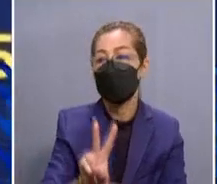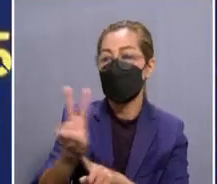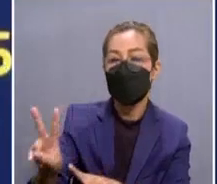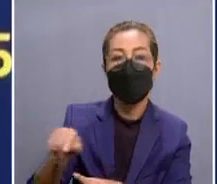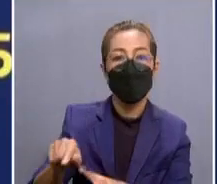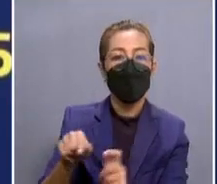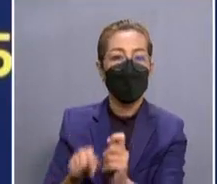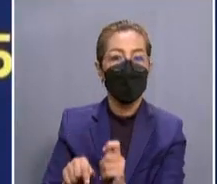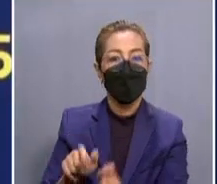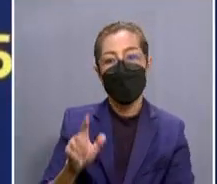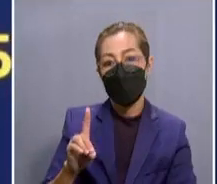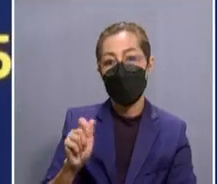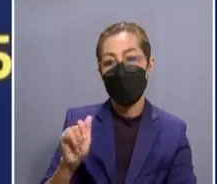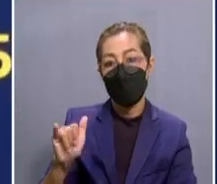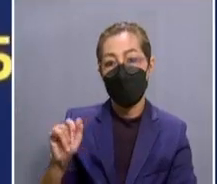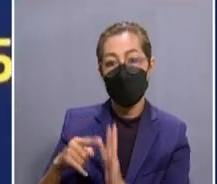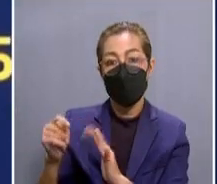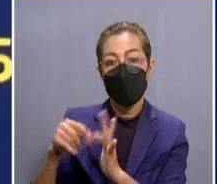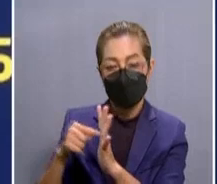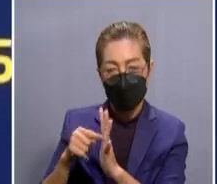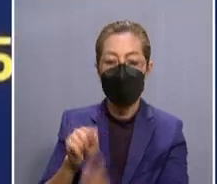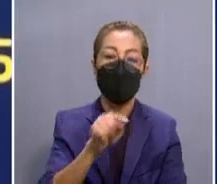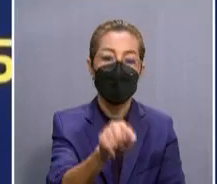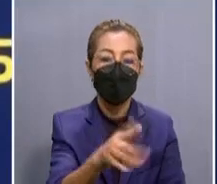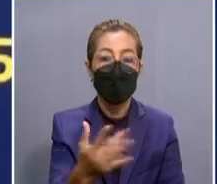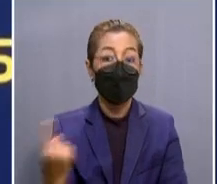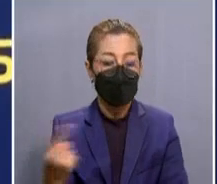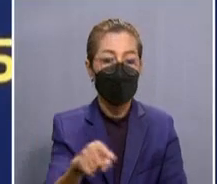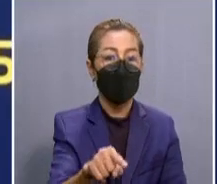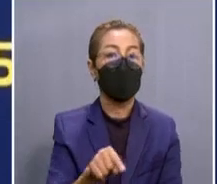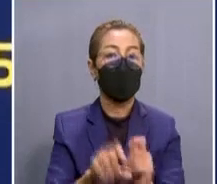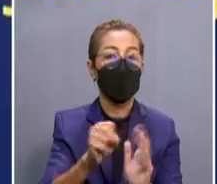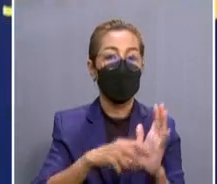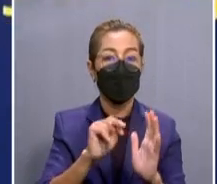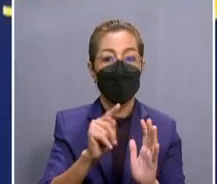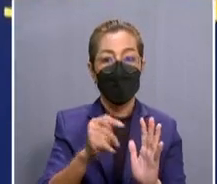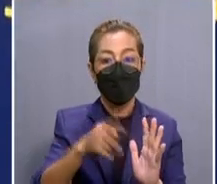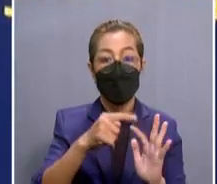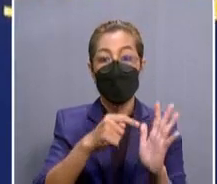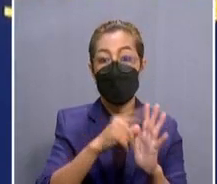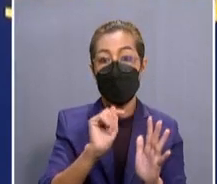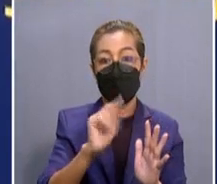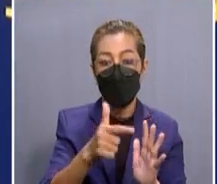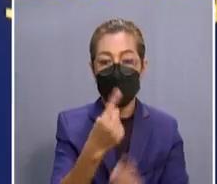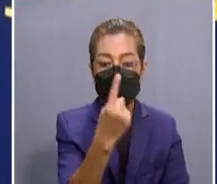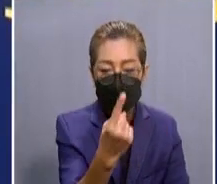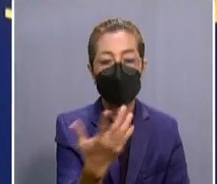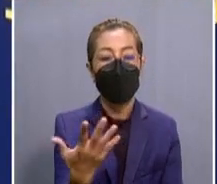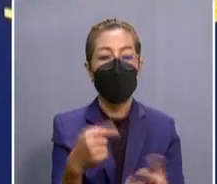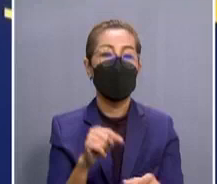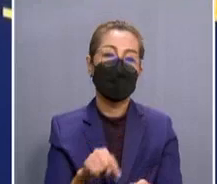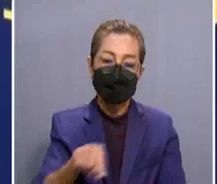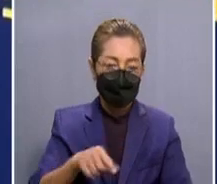อำเภอดอยเต่า 1รายแล้วก็เป็นชาวตำบลมะขามหลวงอำเภอสันป่าตองอีก 1รายนะฮะตอนนี้คณะกรรมการควบคุมโรคติดต่อจังหวัด